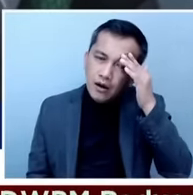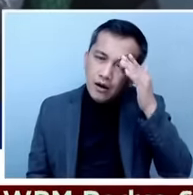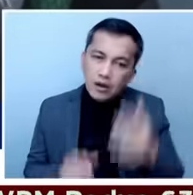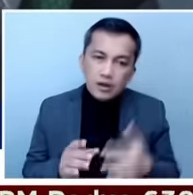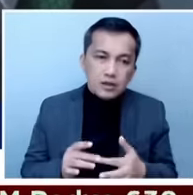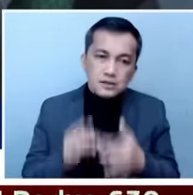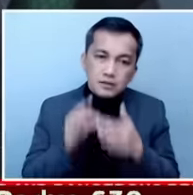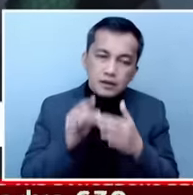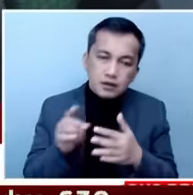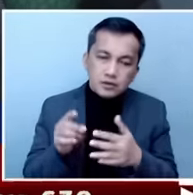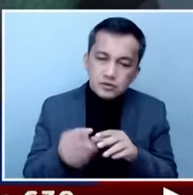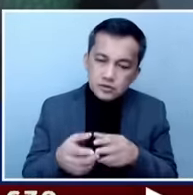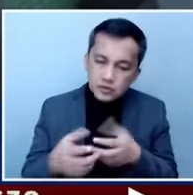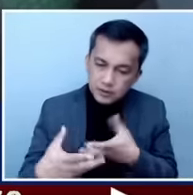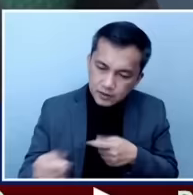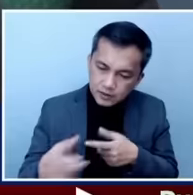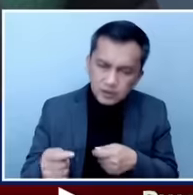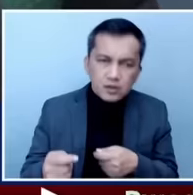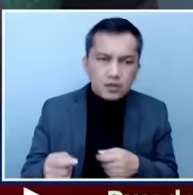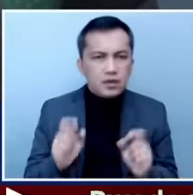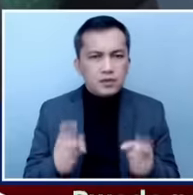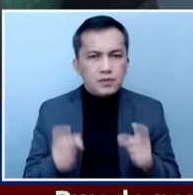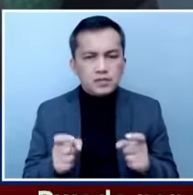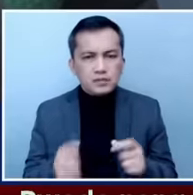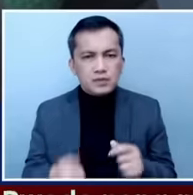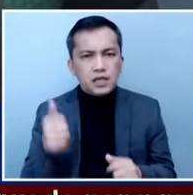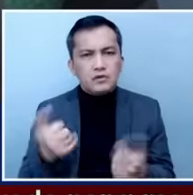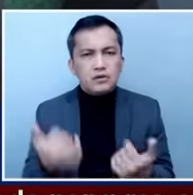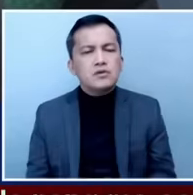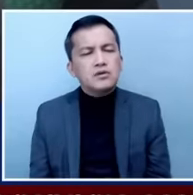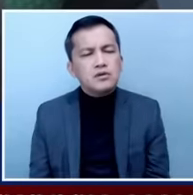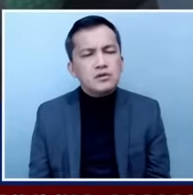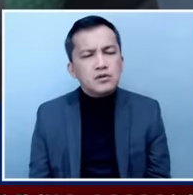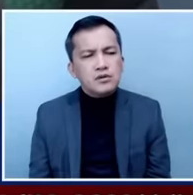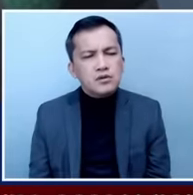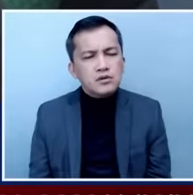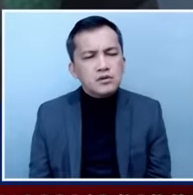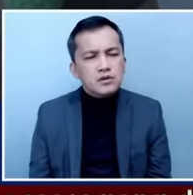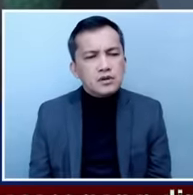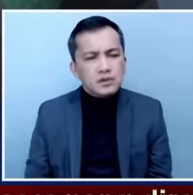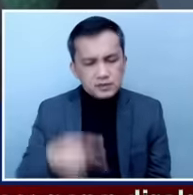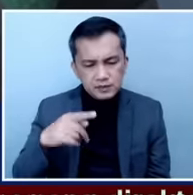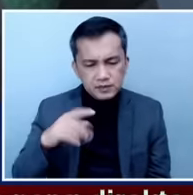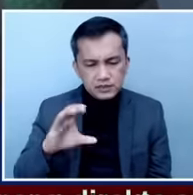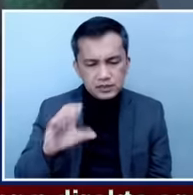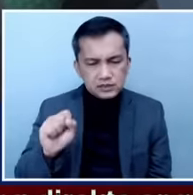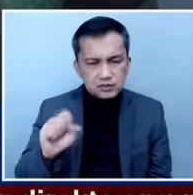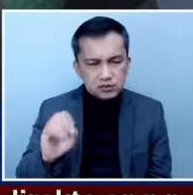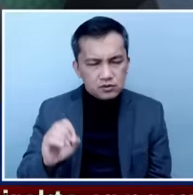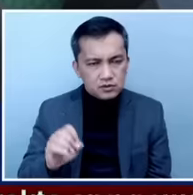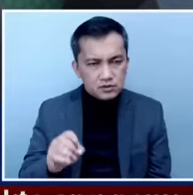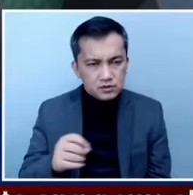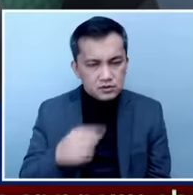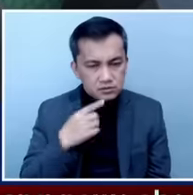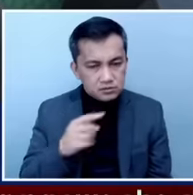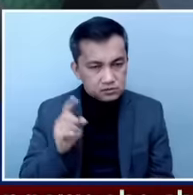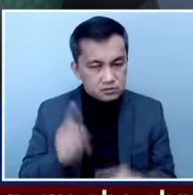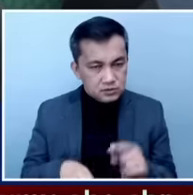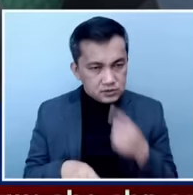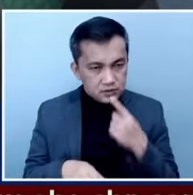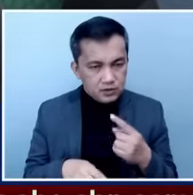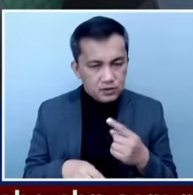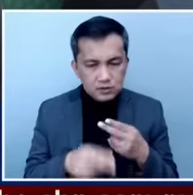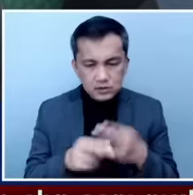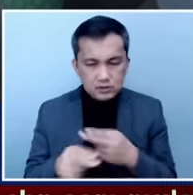mga mananaya na ang bilis na manalo ngayon sa PCSO, especially na the fact na hindi naman pwedeng sabihin kung sino yung mga